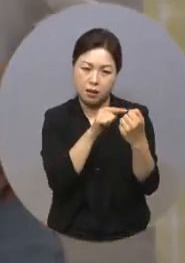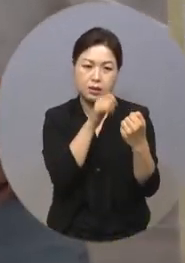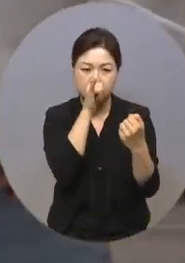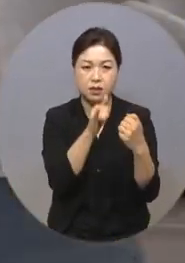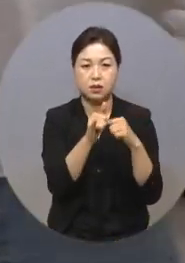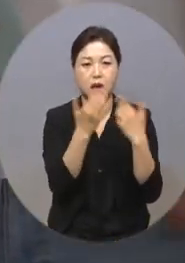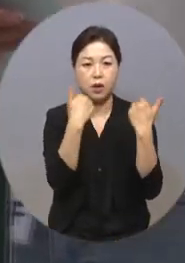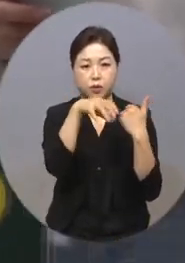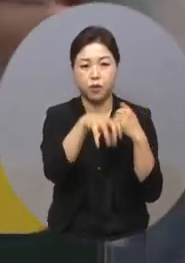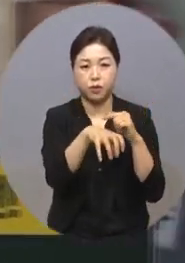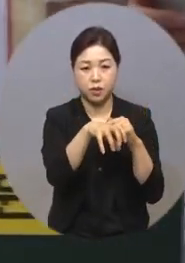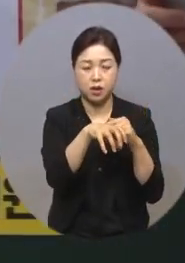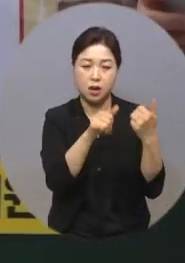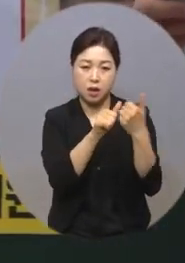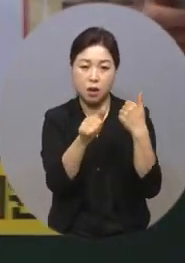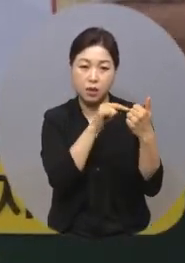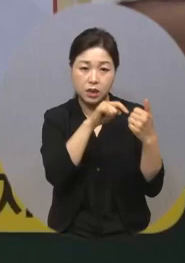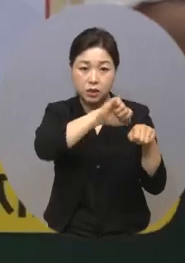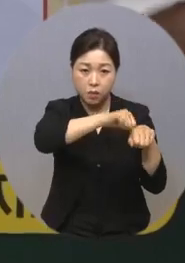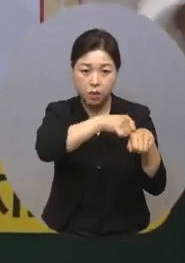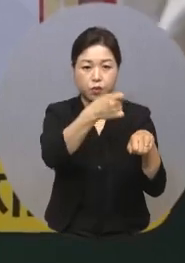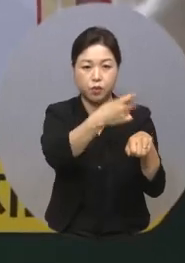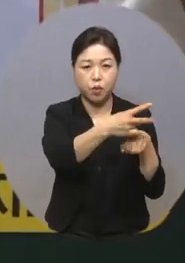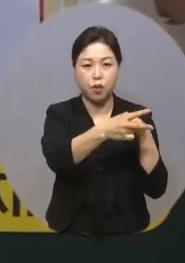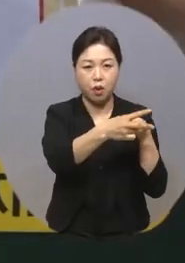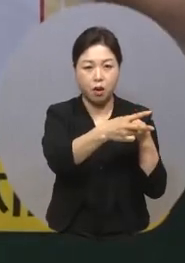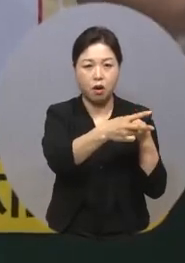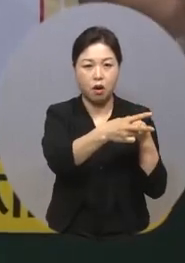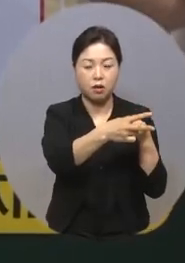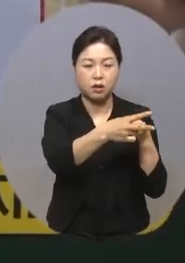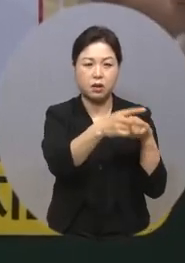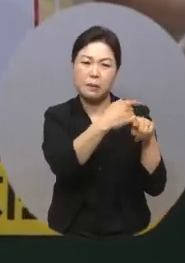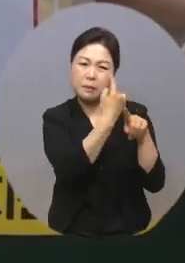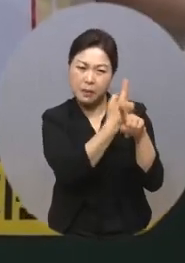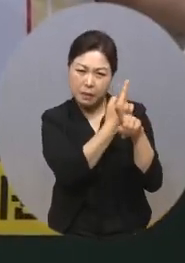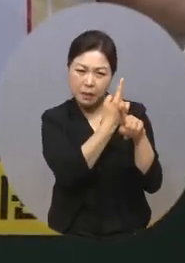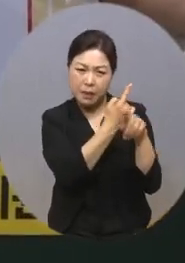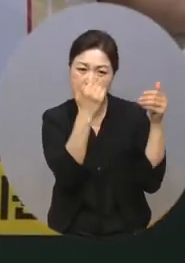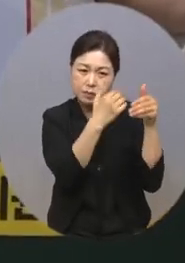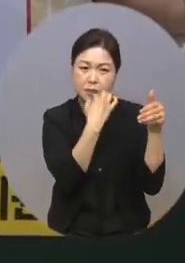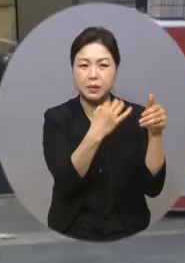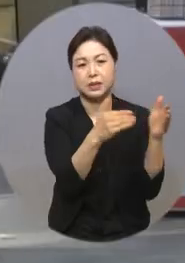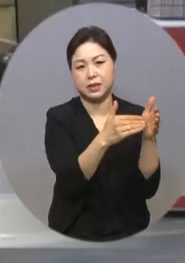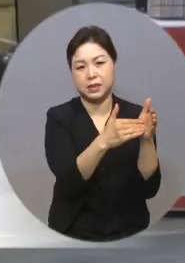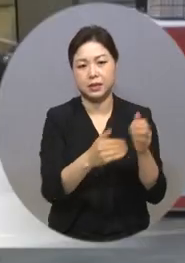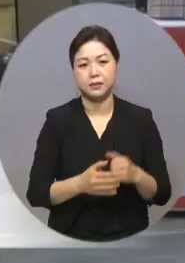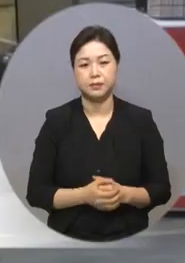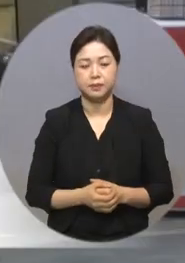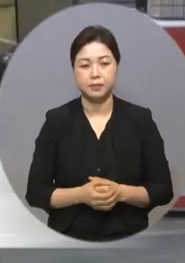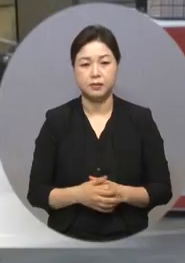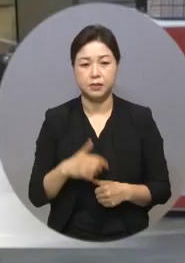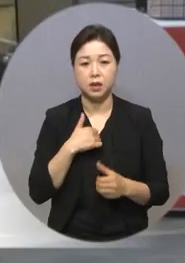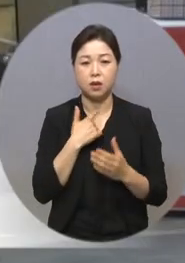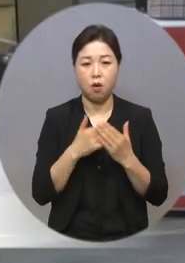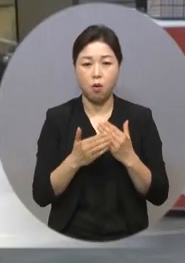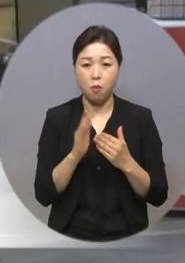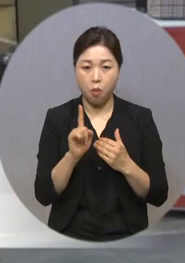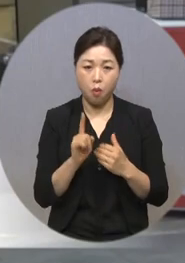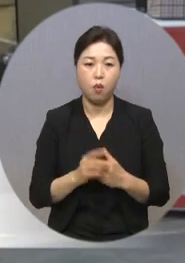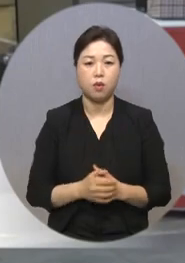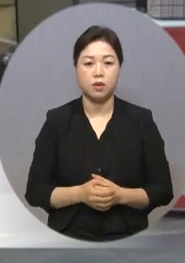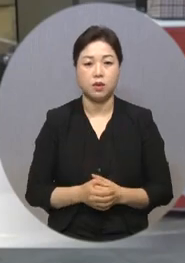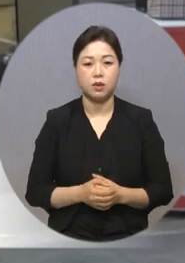현장에서는 가해자 처벌과 선배 집중하고 있는 것이 우리의 현실입니다 저희 경험상으로는